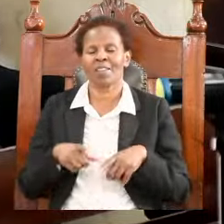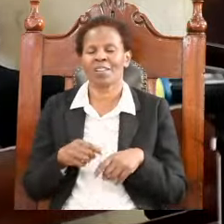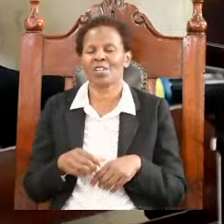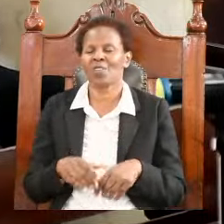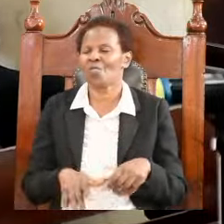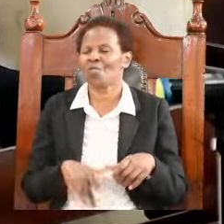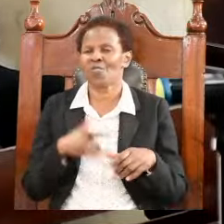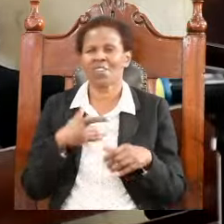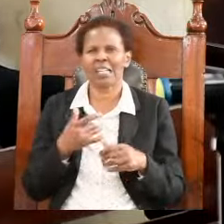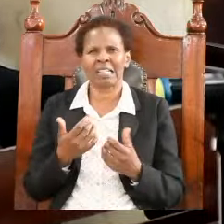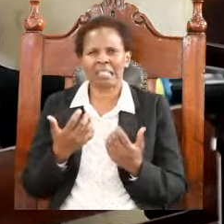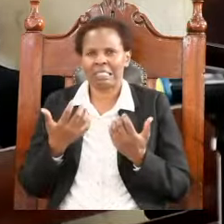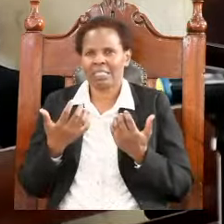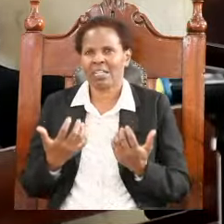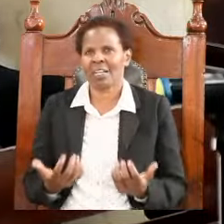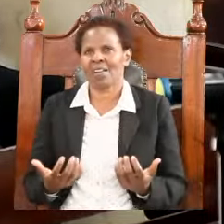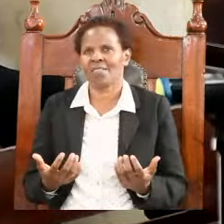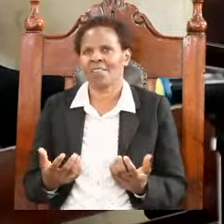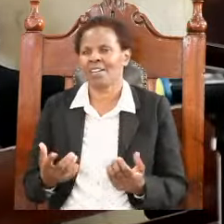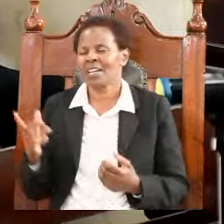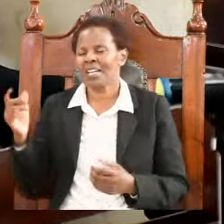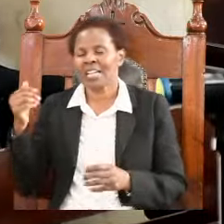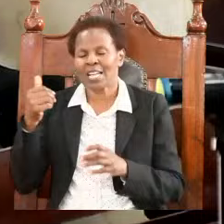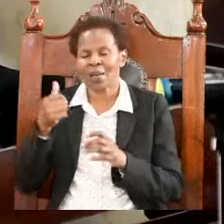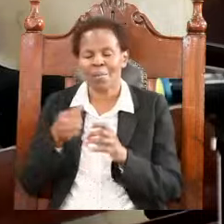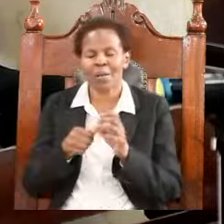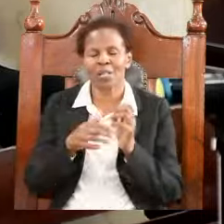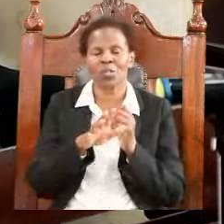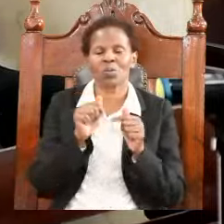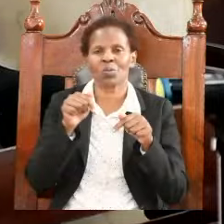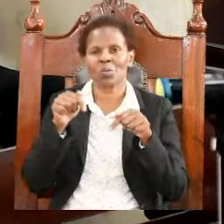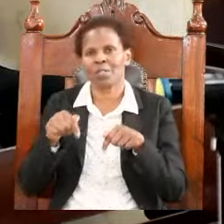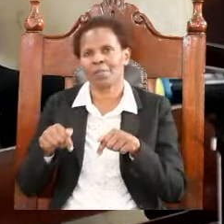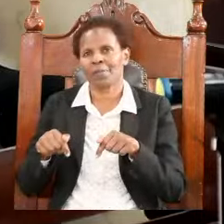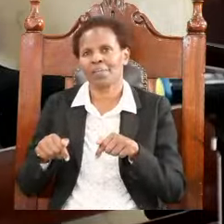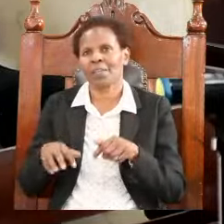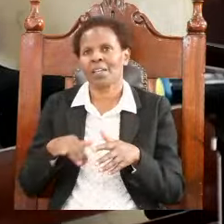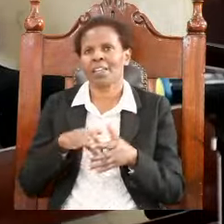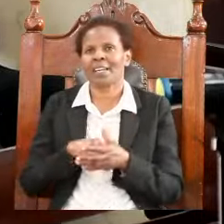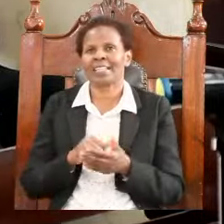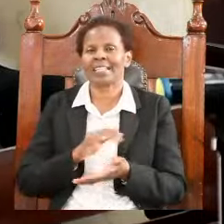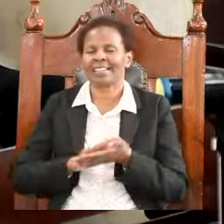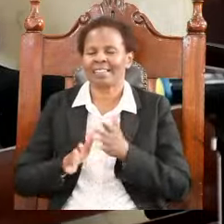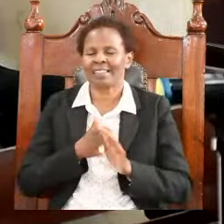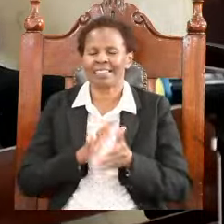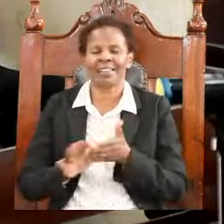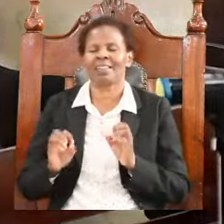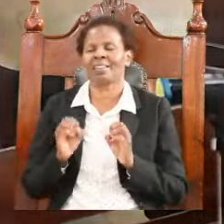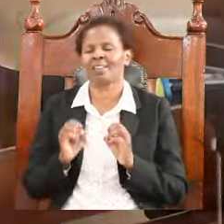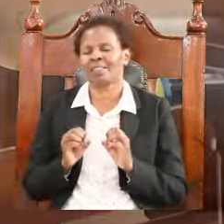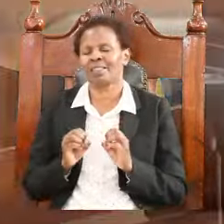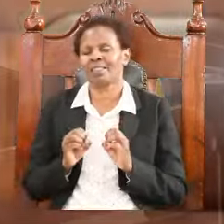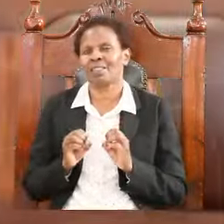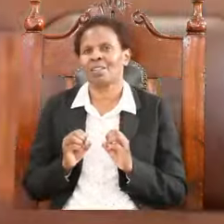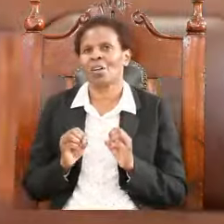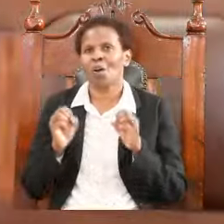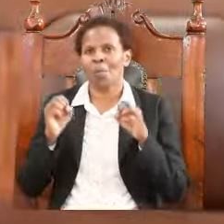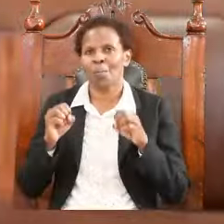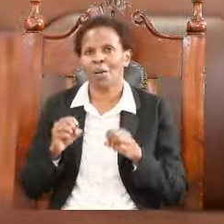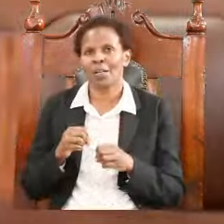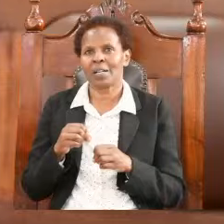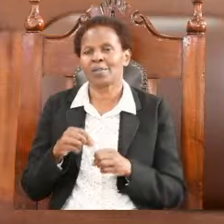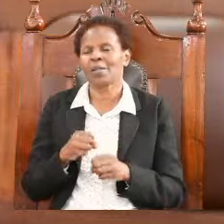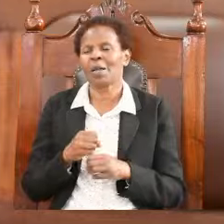na ta uri muritu. Nguririkanie murata wakwa muthenya wa umuthi ati gutiri undu ona umwe ugitagira